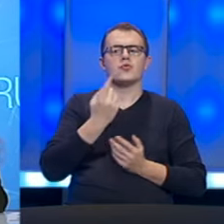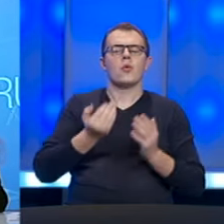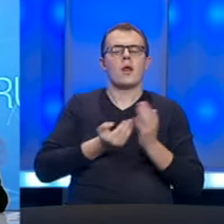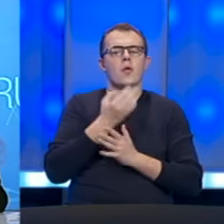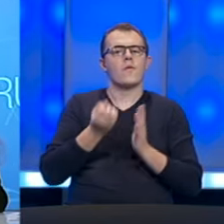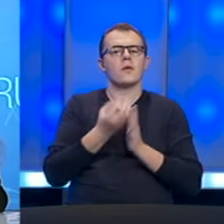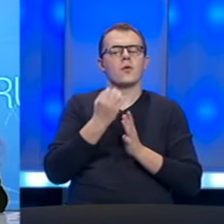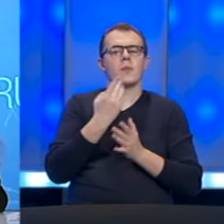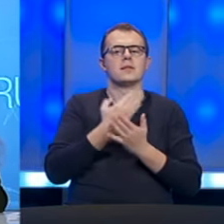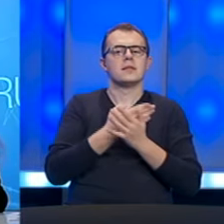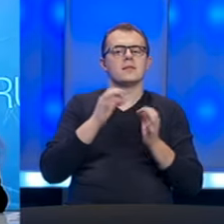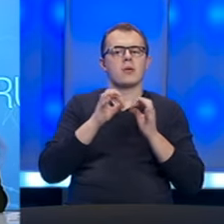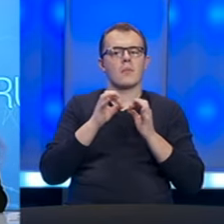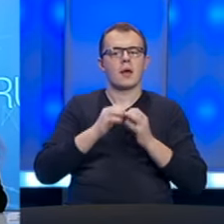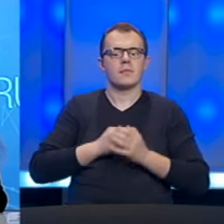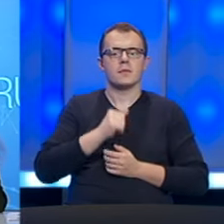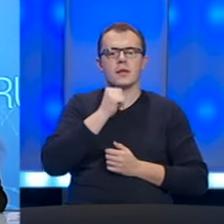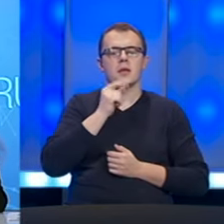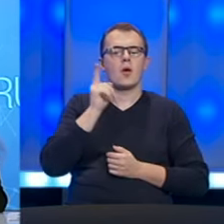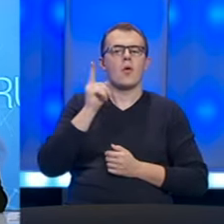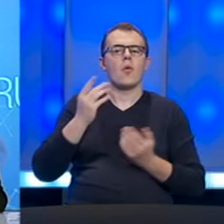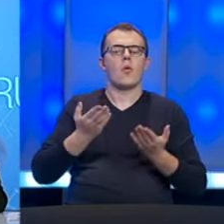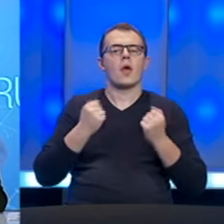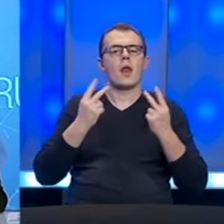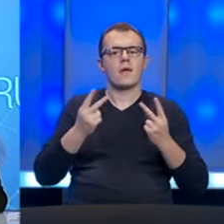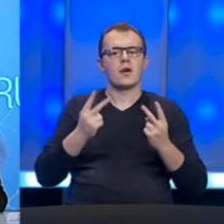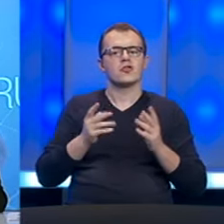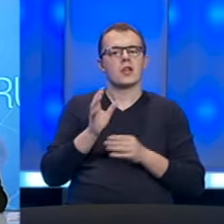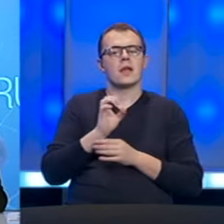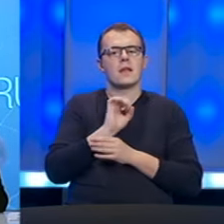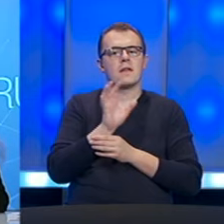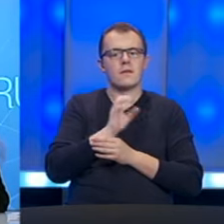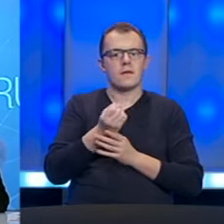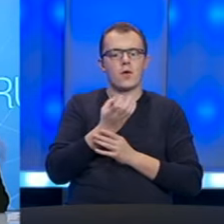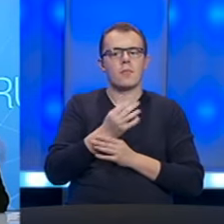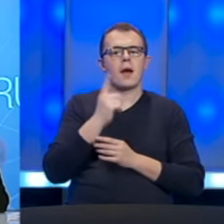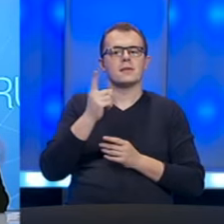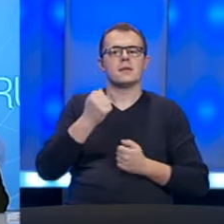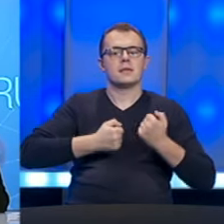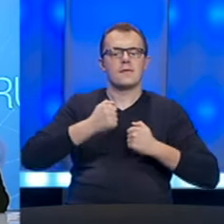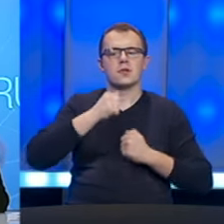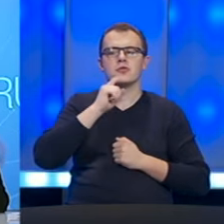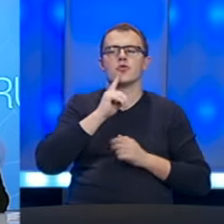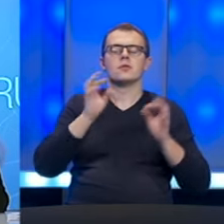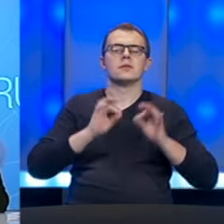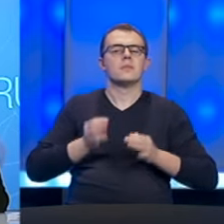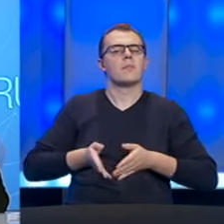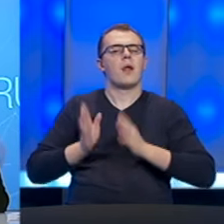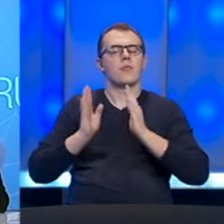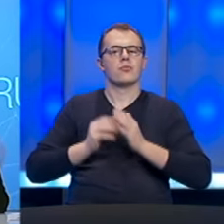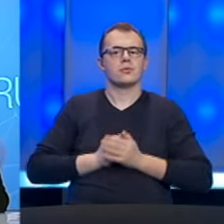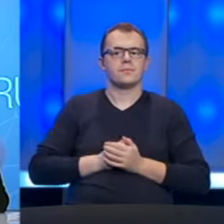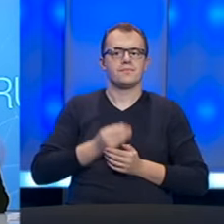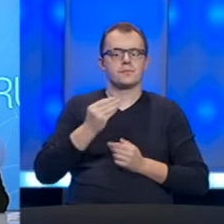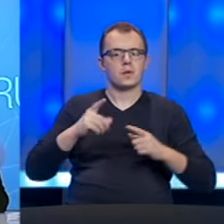najnovije informacije iz Bihamka i one najbitnije informacije za sve vozače i one koji se spremaju na put?